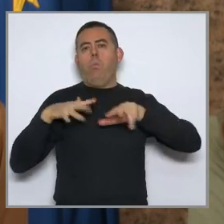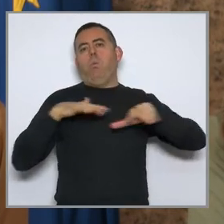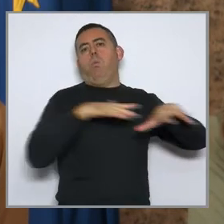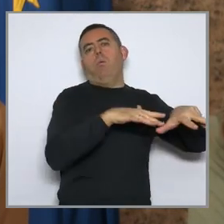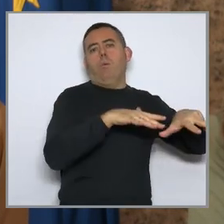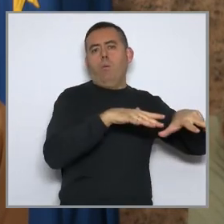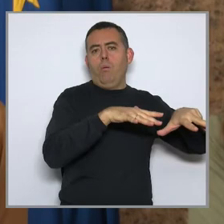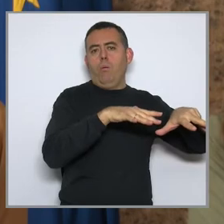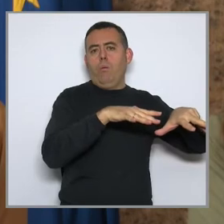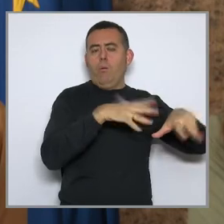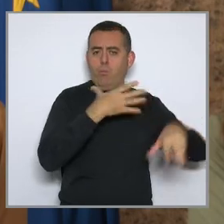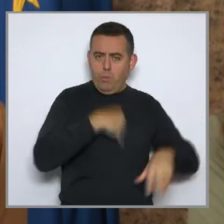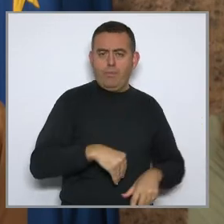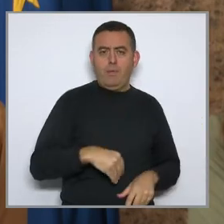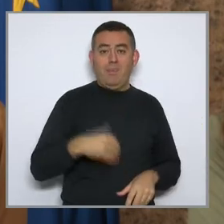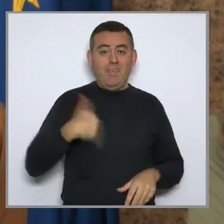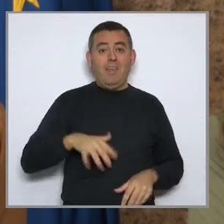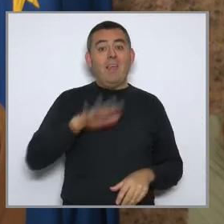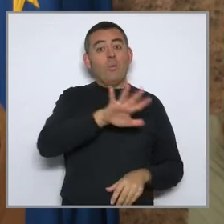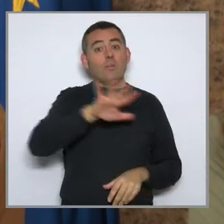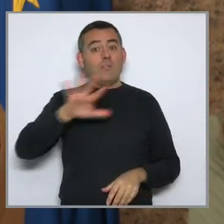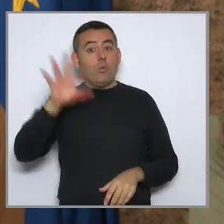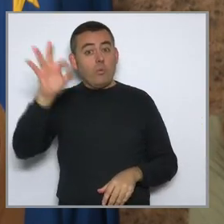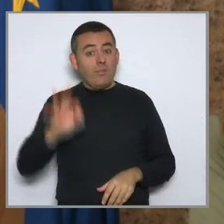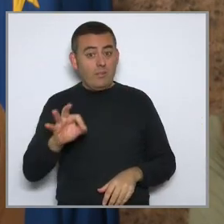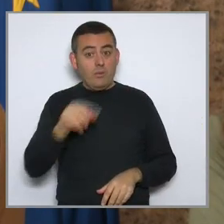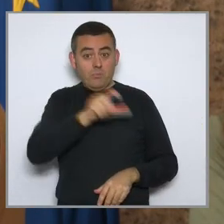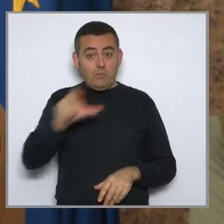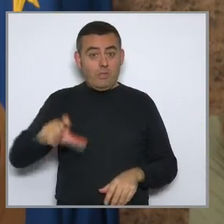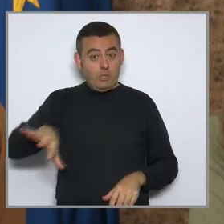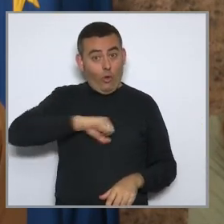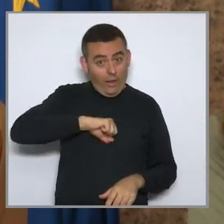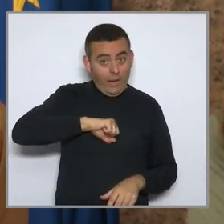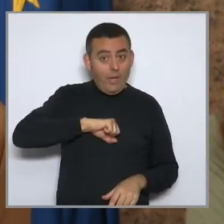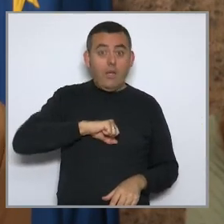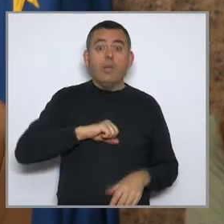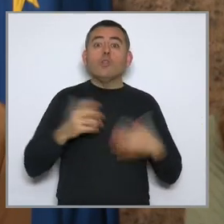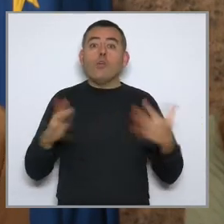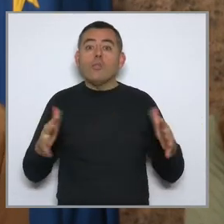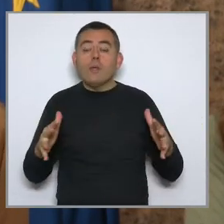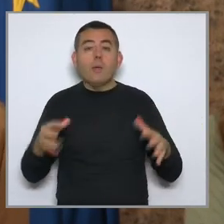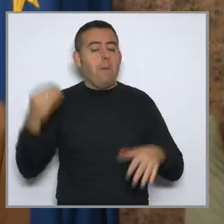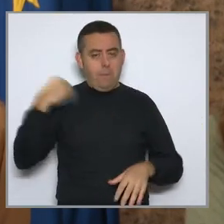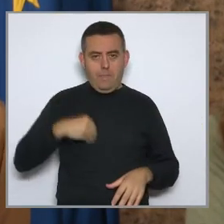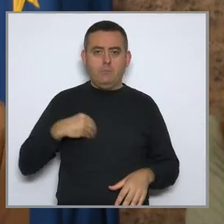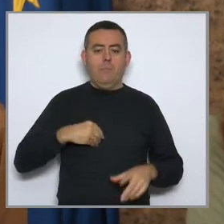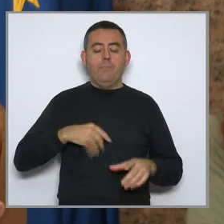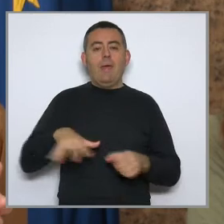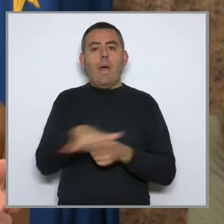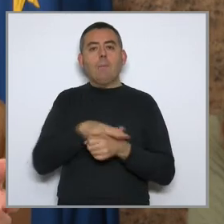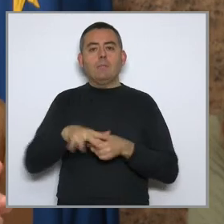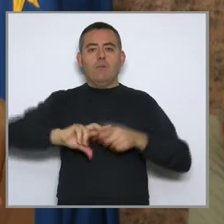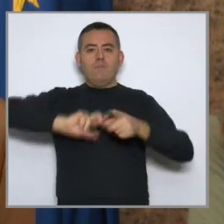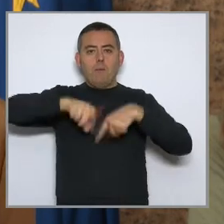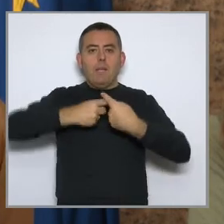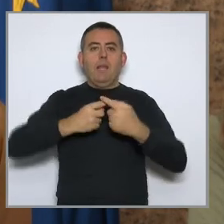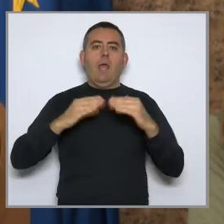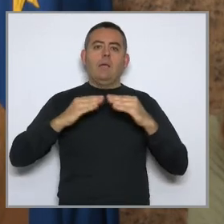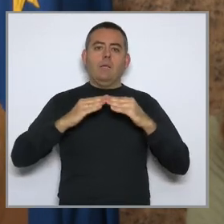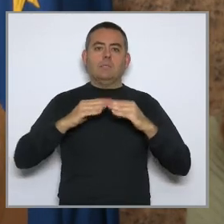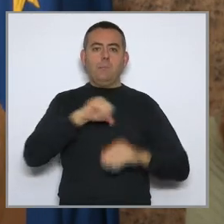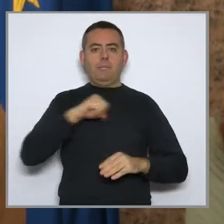l'àmbit domiciliari o en l'àmbit de l'estricta intimitat. Per tant, ahir no pot hi haver més resposta que la resposta